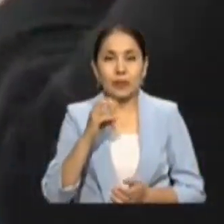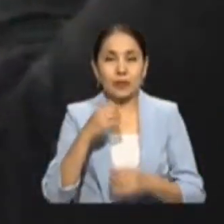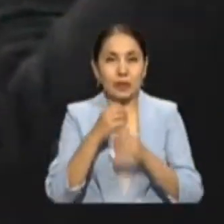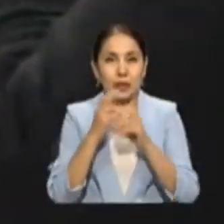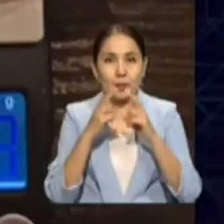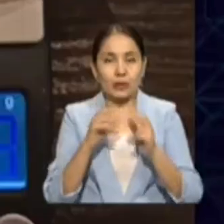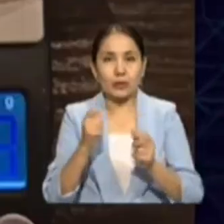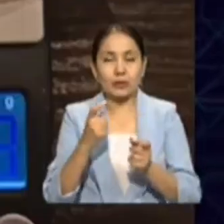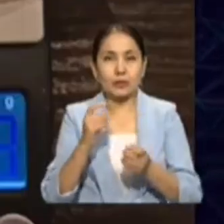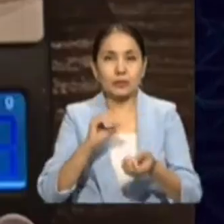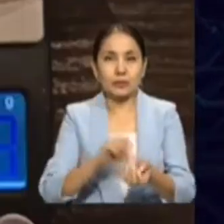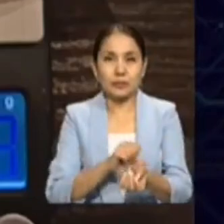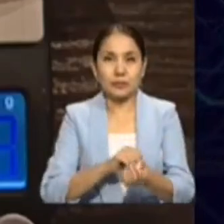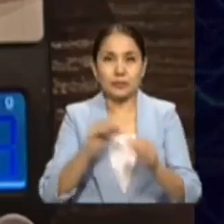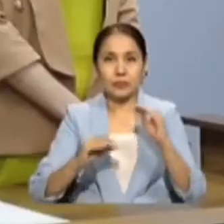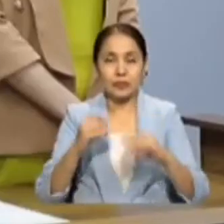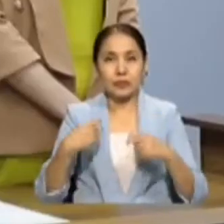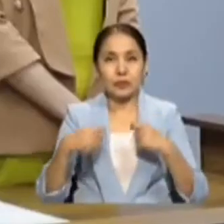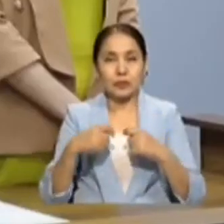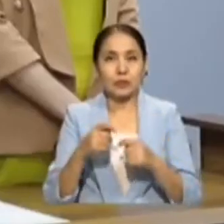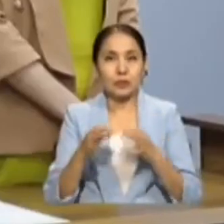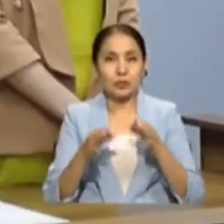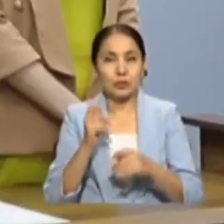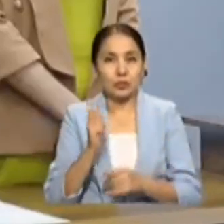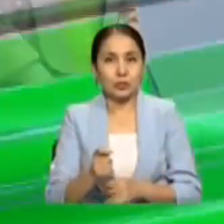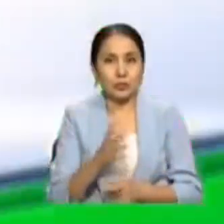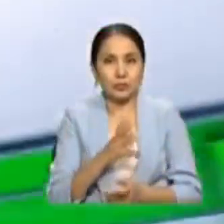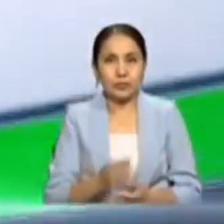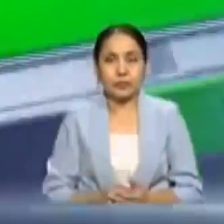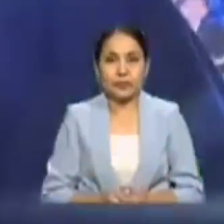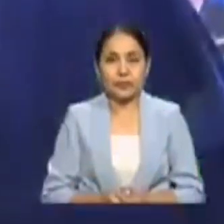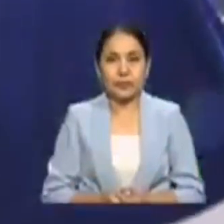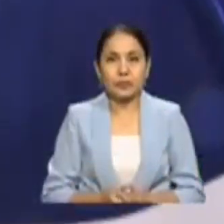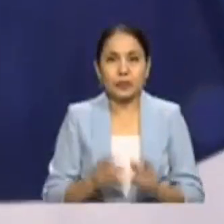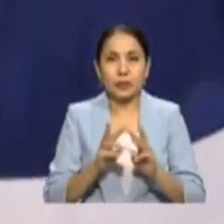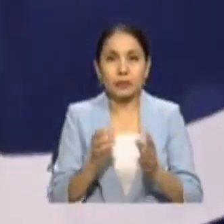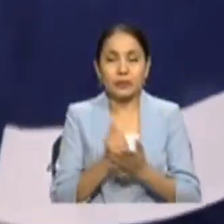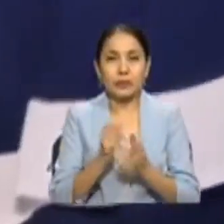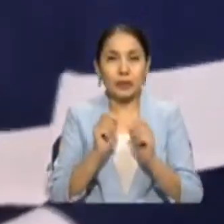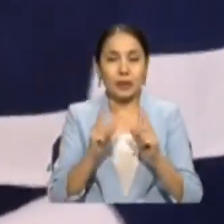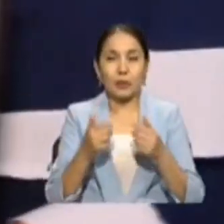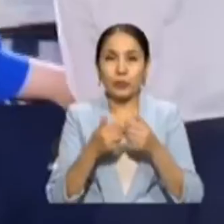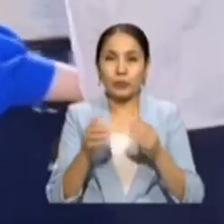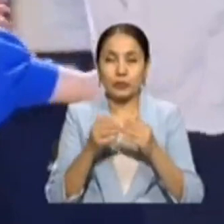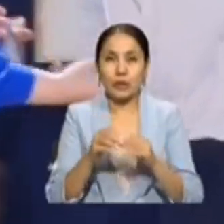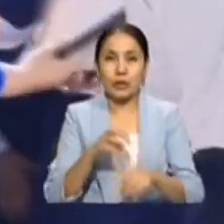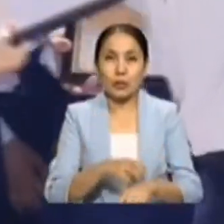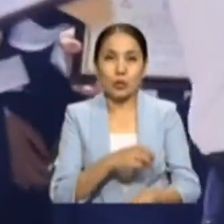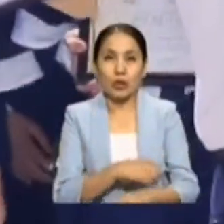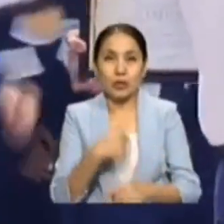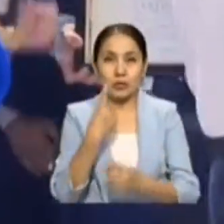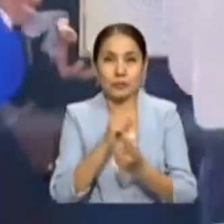Narkolaboratoriyada sintetik giyohvandlik vositasi tayyorlab sotgan shaxslarga sud hukmi o'qildi. Prezident maktabi bitiruvchilari sertifikatlar